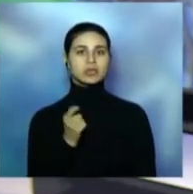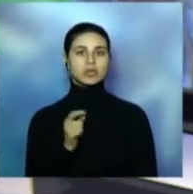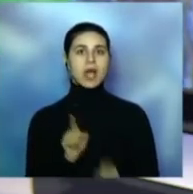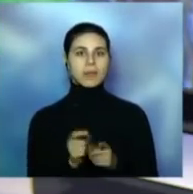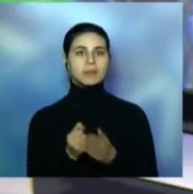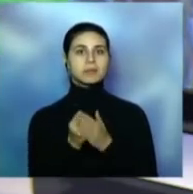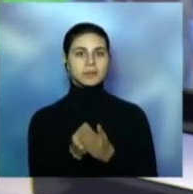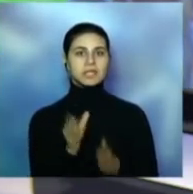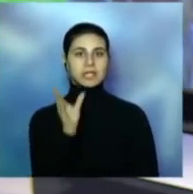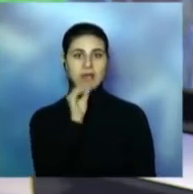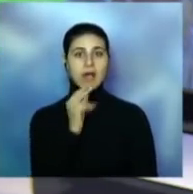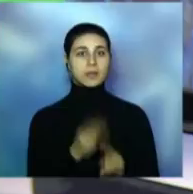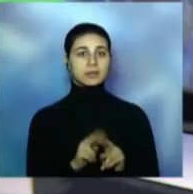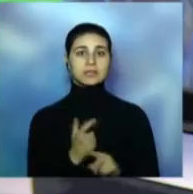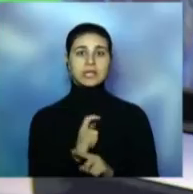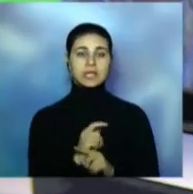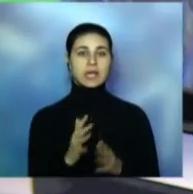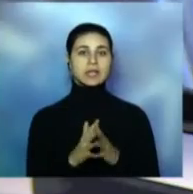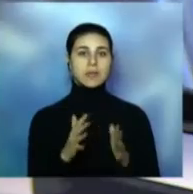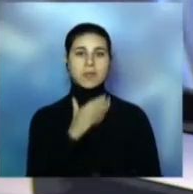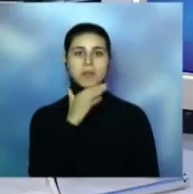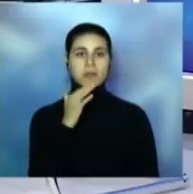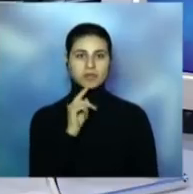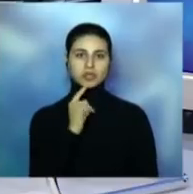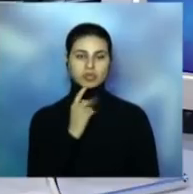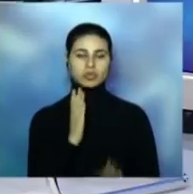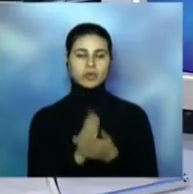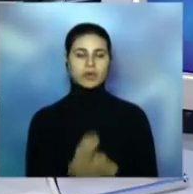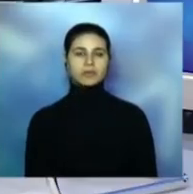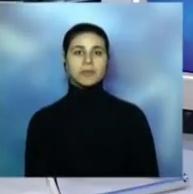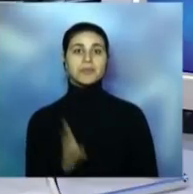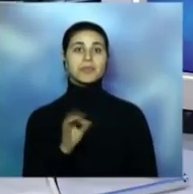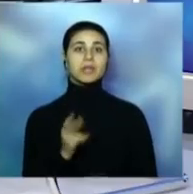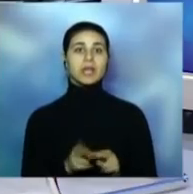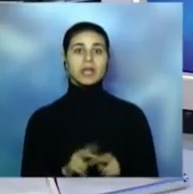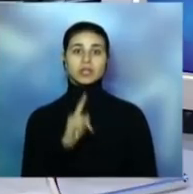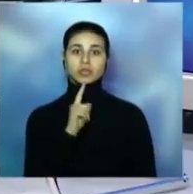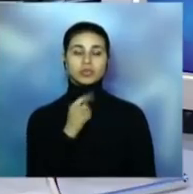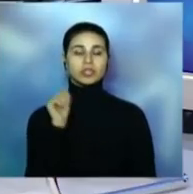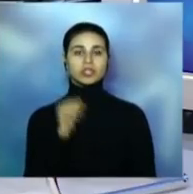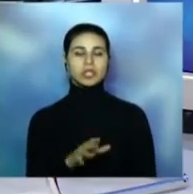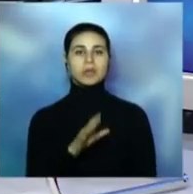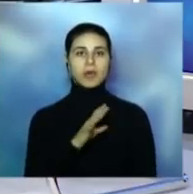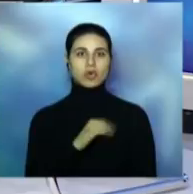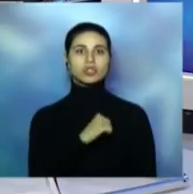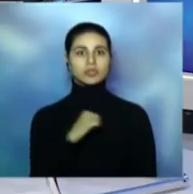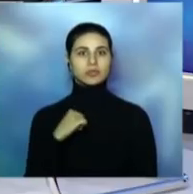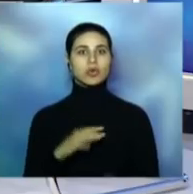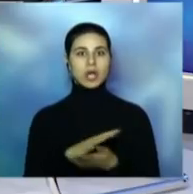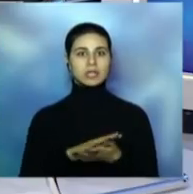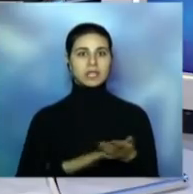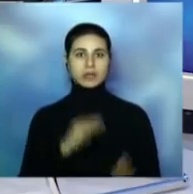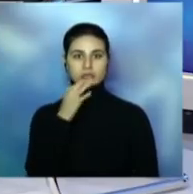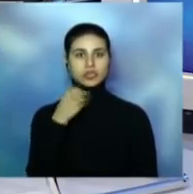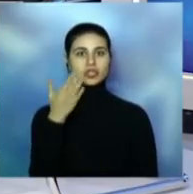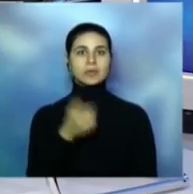მიზანს. აი აქ ძალიან ბევრი სირთულე გვაქვს. თუმცა ეს სირთულე შეიძლება იყოს ინერციით გაგრძელებული შემდეგ